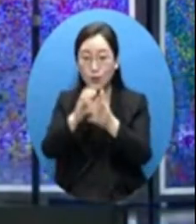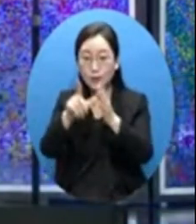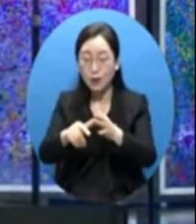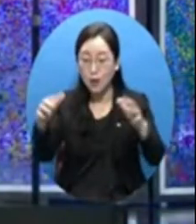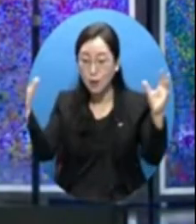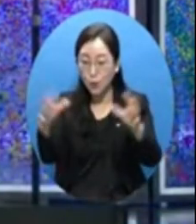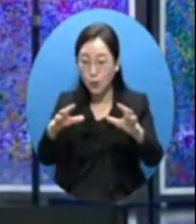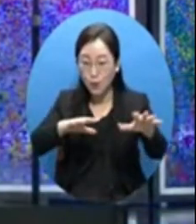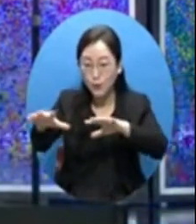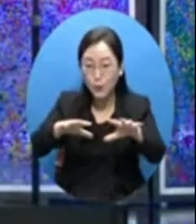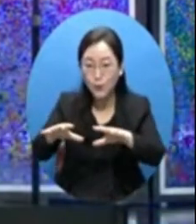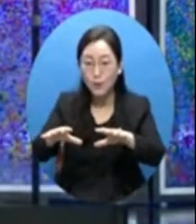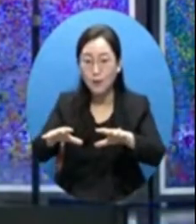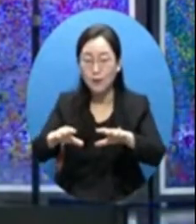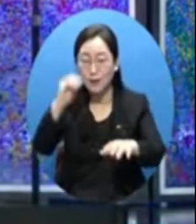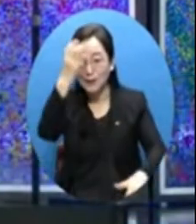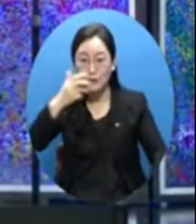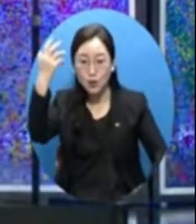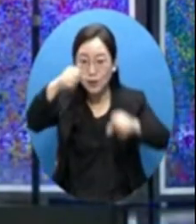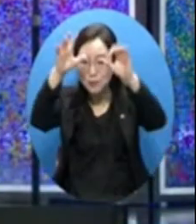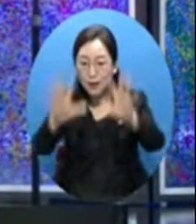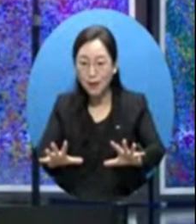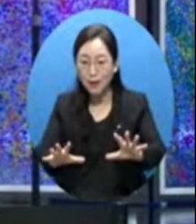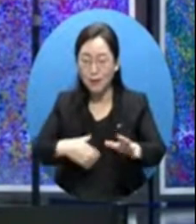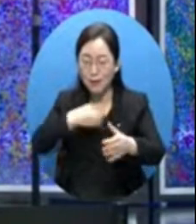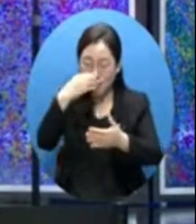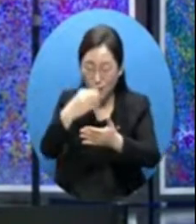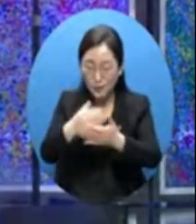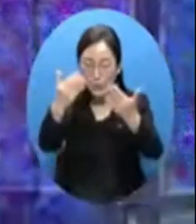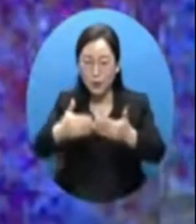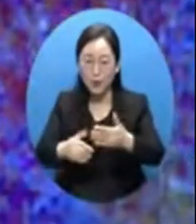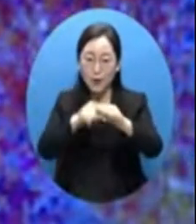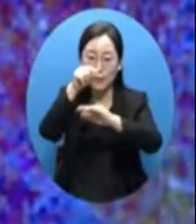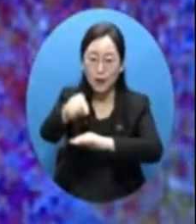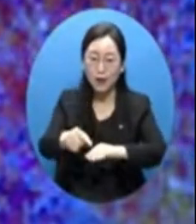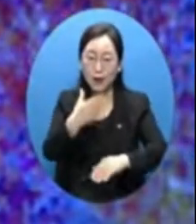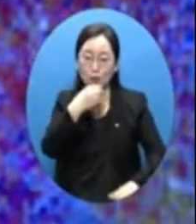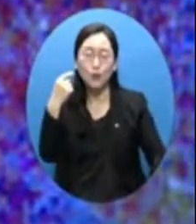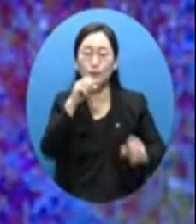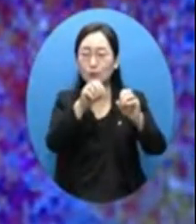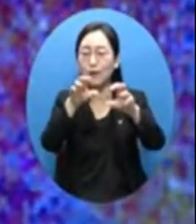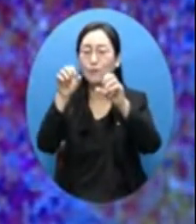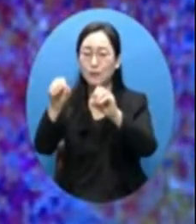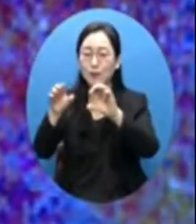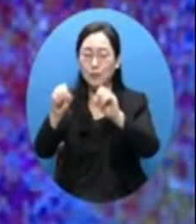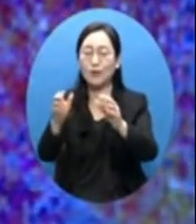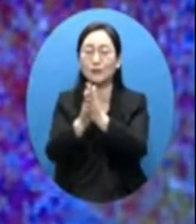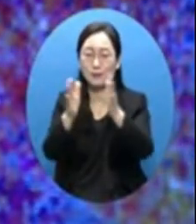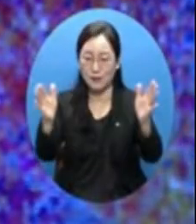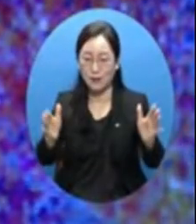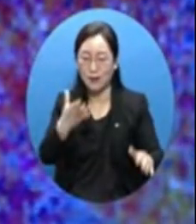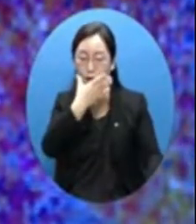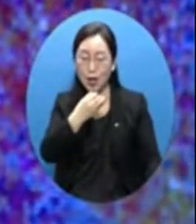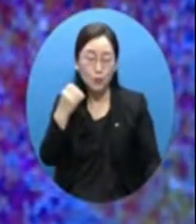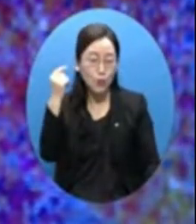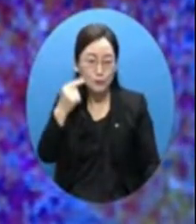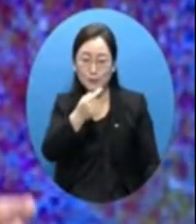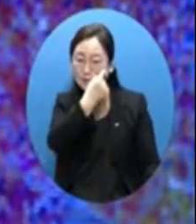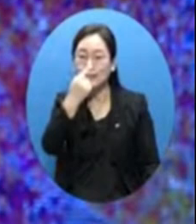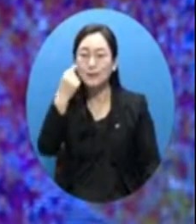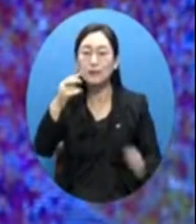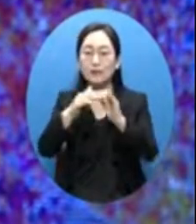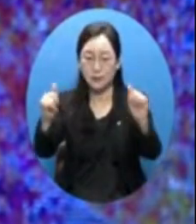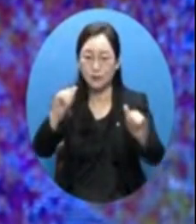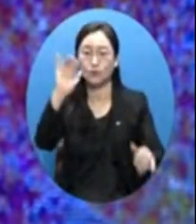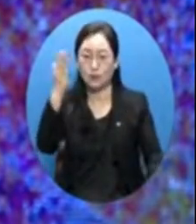진동하니 성령이 임했습니다. 성령의 감동을 받고 저들이 나와서 복음을 전한 주님의 귀한 일꾼이 되었습니다. 복음의 증인이 되었습니다.